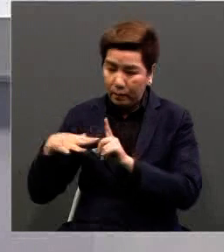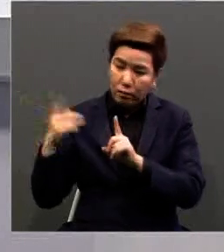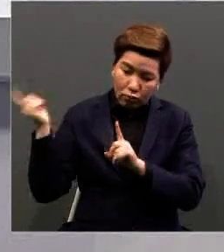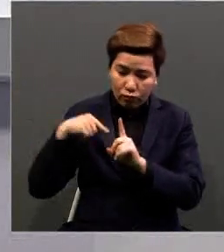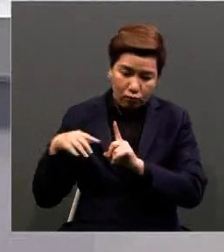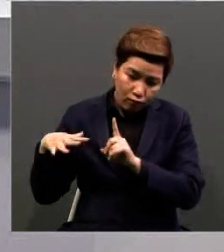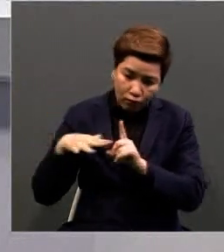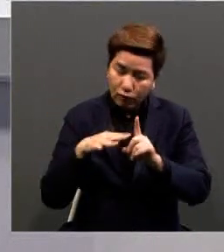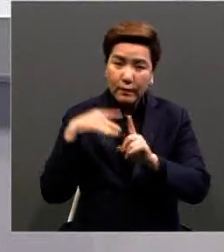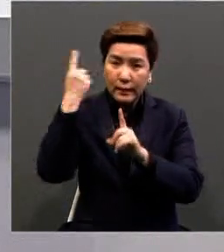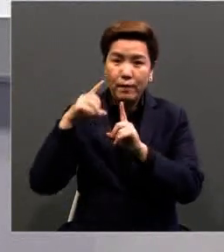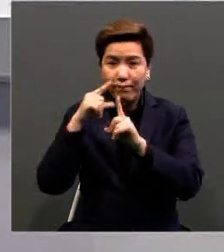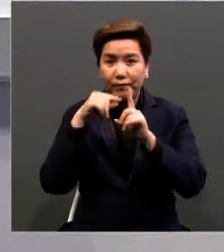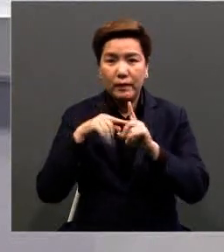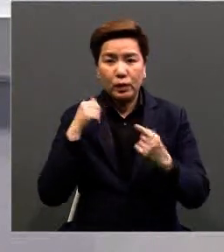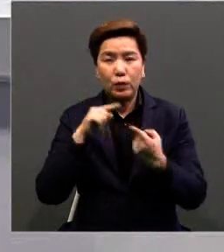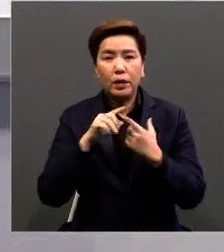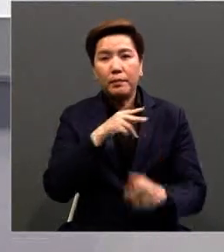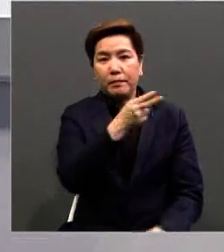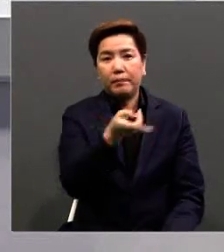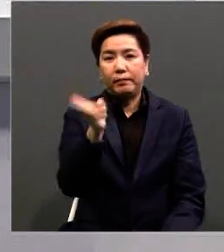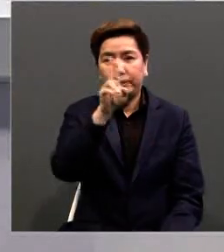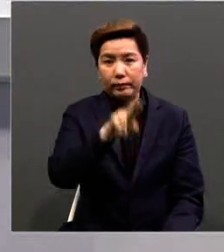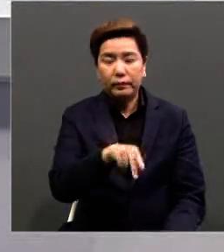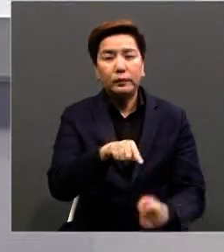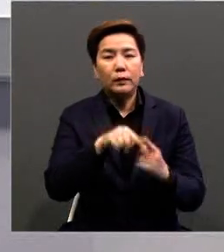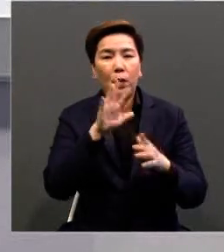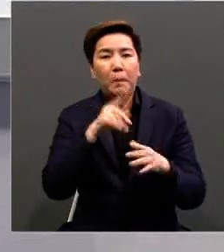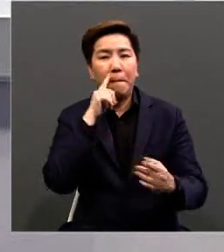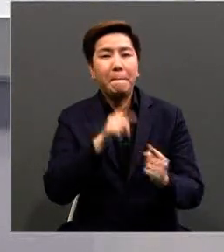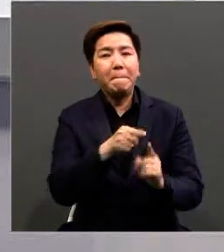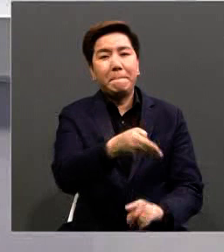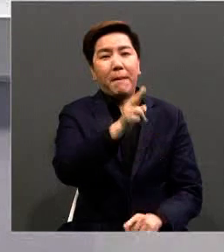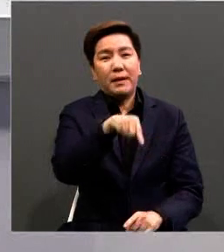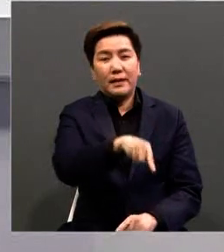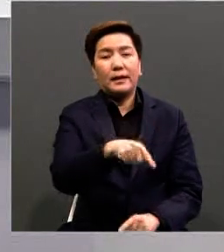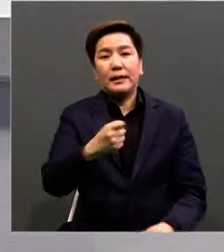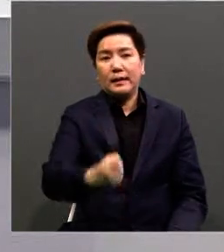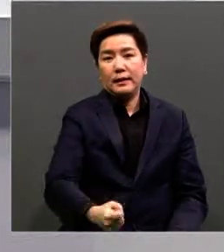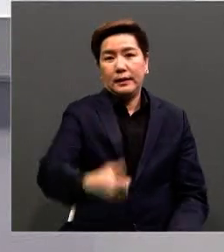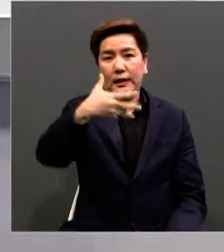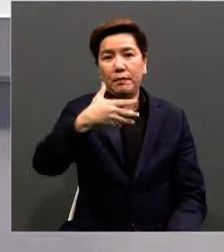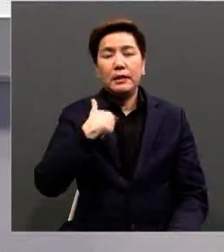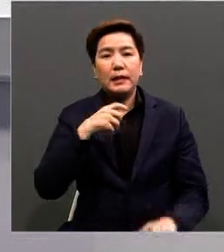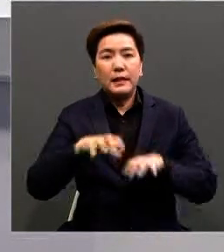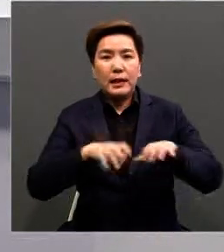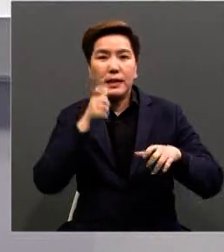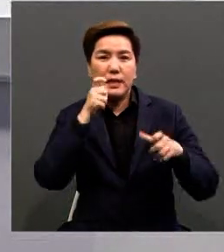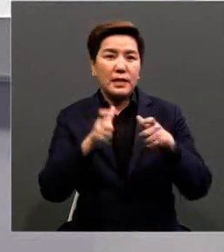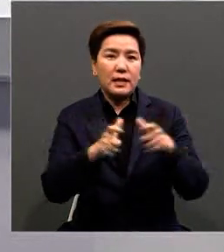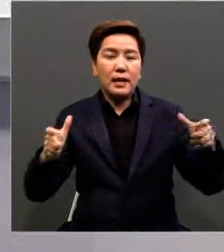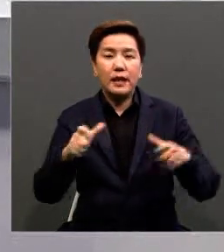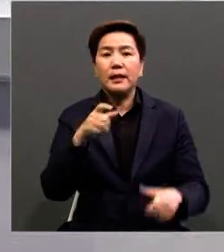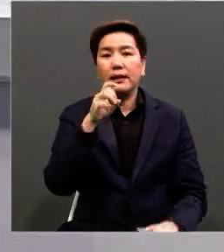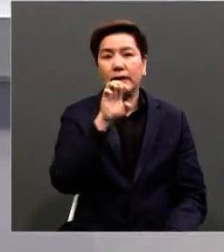ที่ยวมาเที่ยวหรือว่าไปดูที่พารากอนเองซึ่งเป็นศูนย์การค้าที่เกิดขึ้นวันนี้ข้างบนชั้น5มีงานใหญ่อยู่ด้วยเป็นงานเอ็กซ์โป